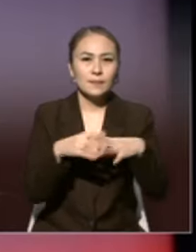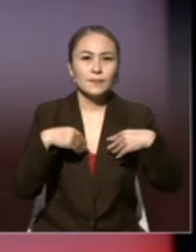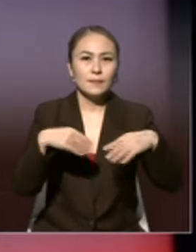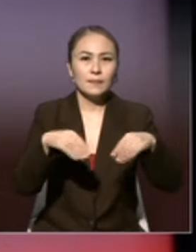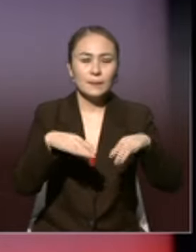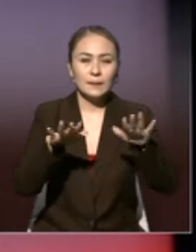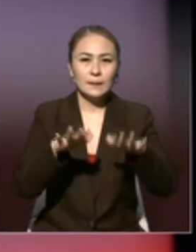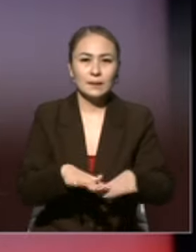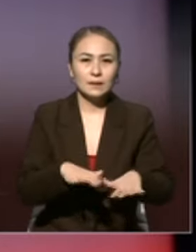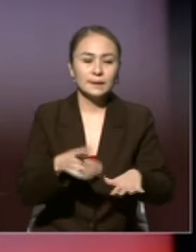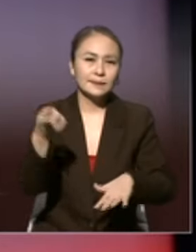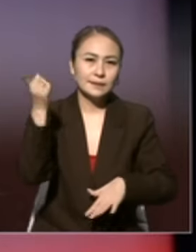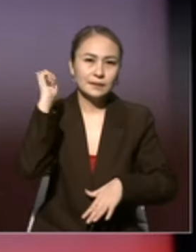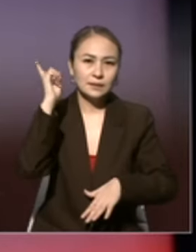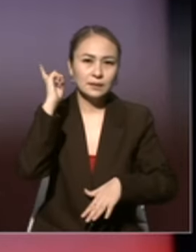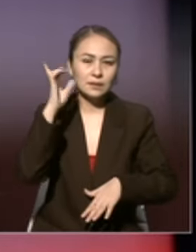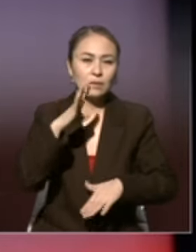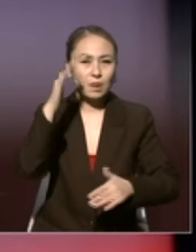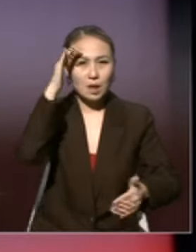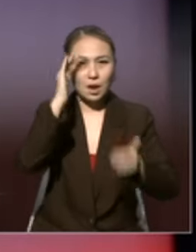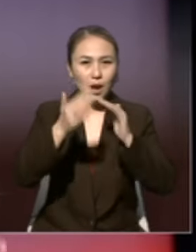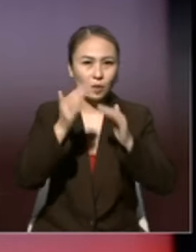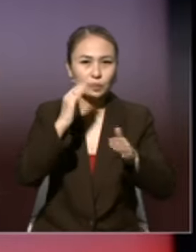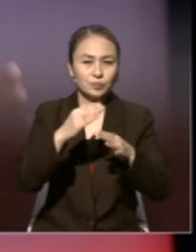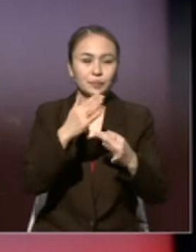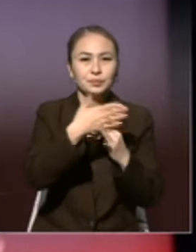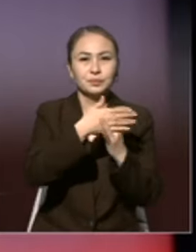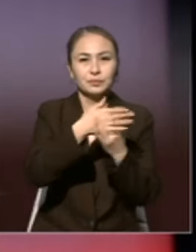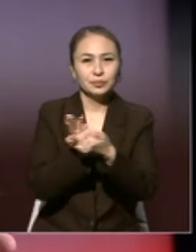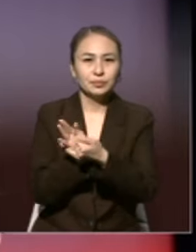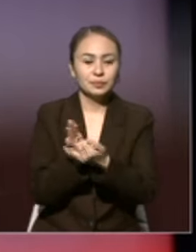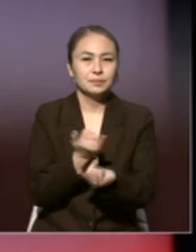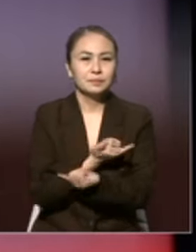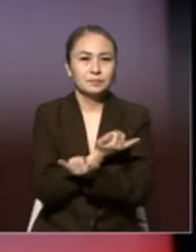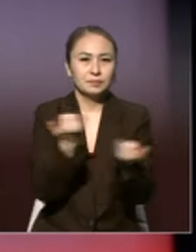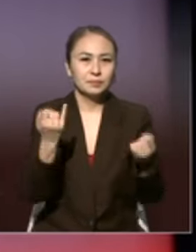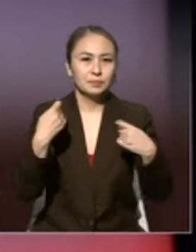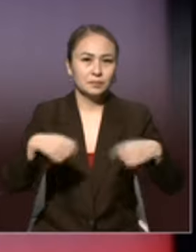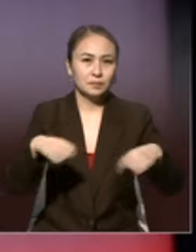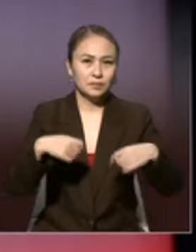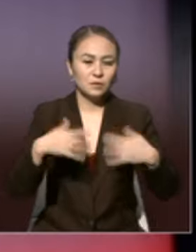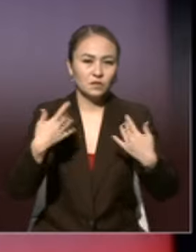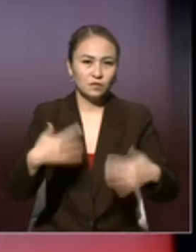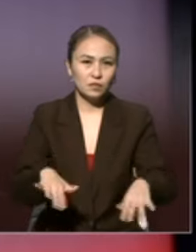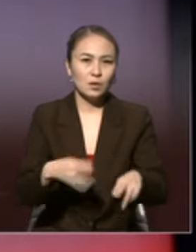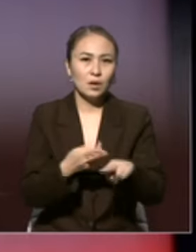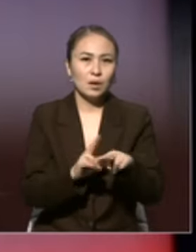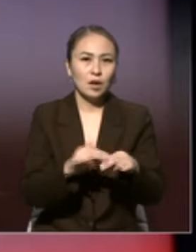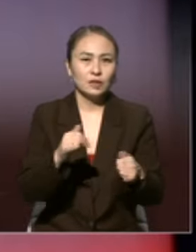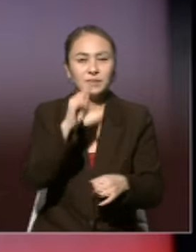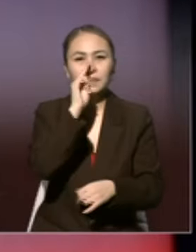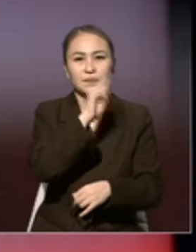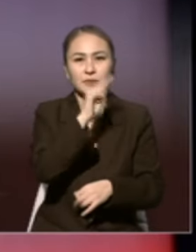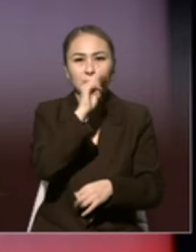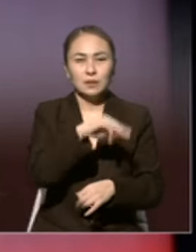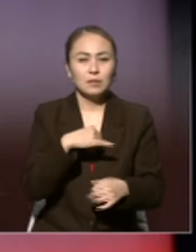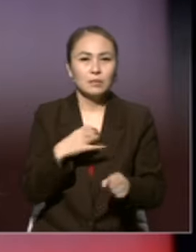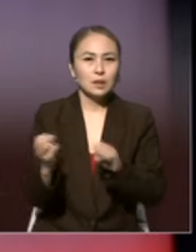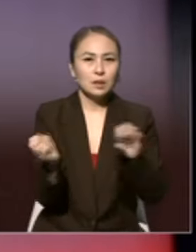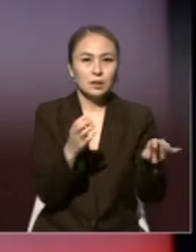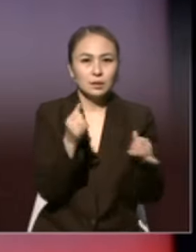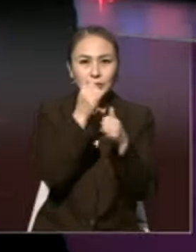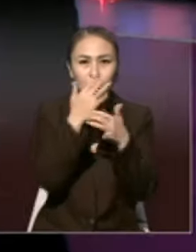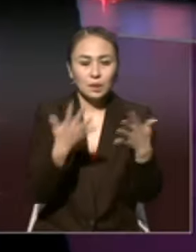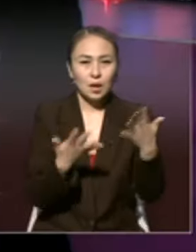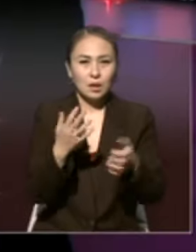жерлер. Бұны кезінде коррупция арқылы бөліп-бөліп алған арзанға. Ал қазір бізді ел кінәлі деп оларды көшіре алмаймыз. Оларды көшіру